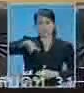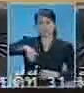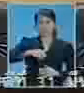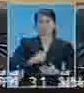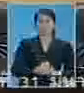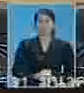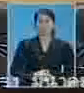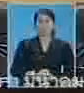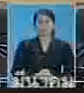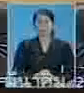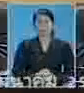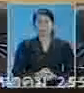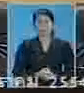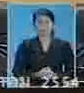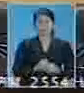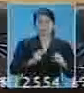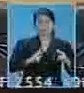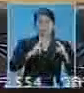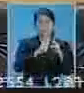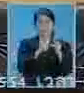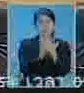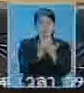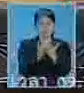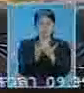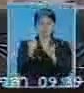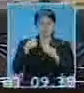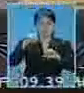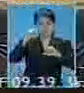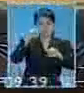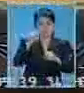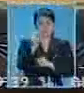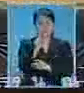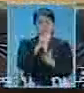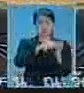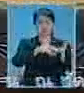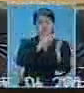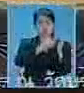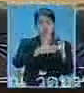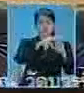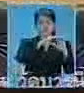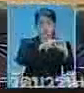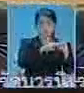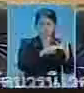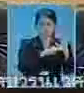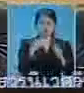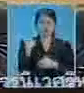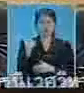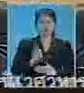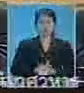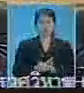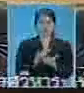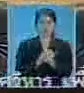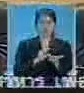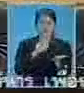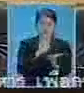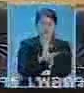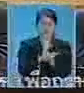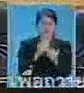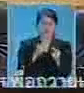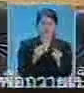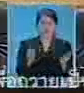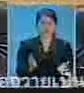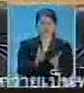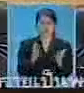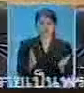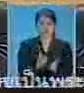ากนั้นในส่วนกระทรวงการคลังเองก็ได้ประกาศชัดนะครับว่าเรามีแผนที่จะเดินไปสู่การมีงบที่เป็นงบสมดุลภายใน